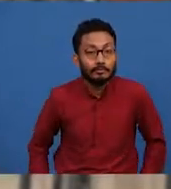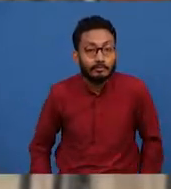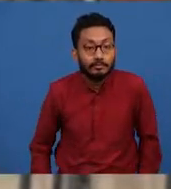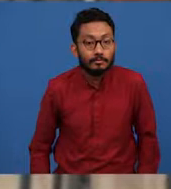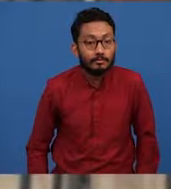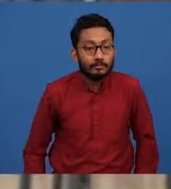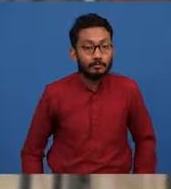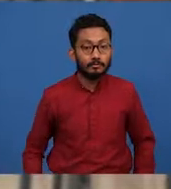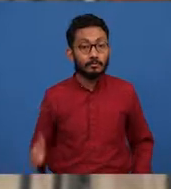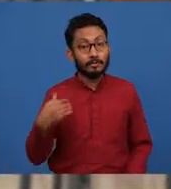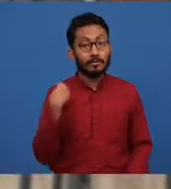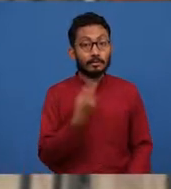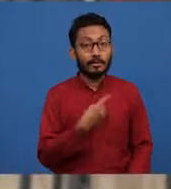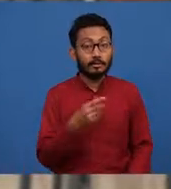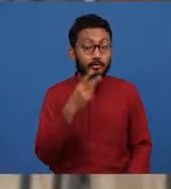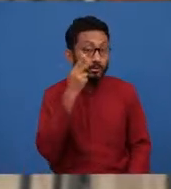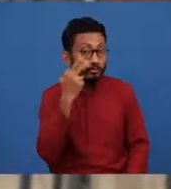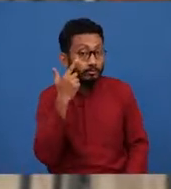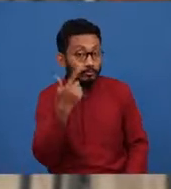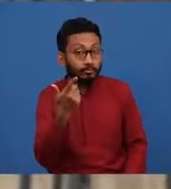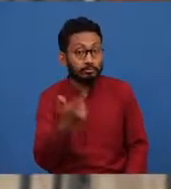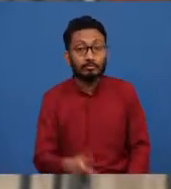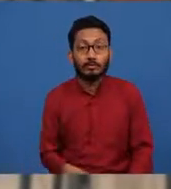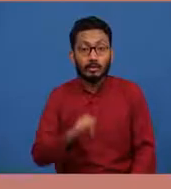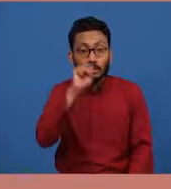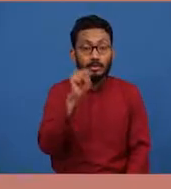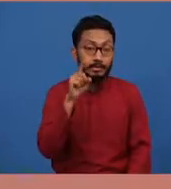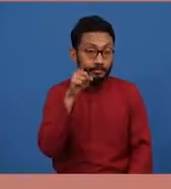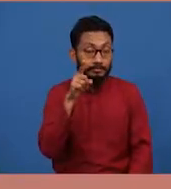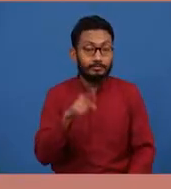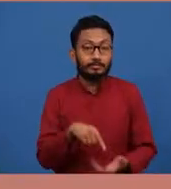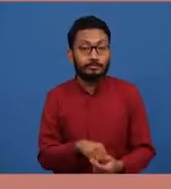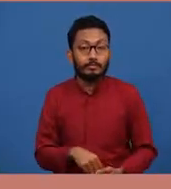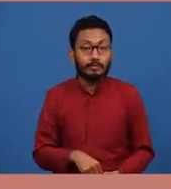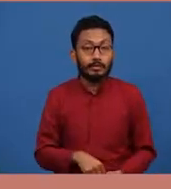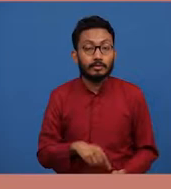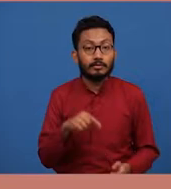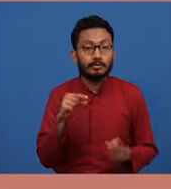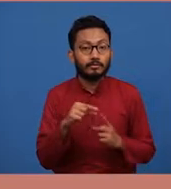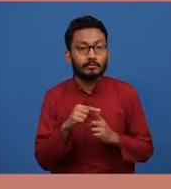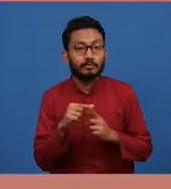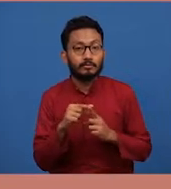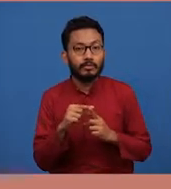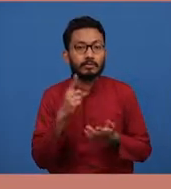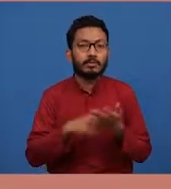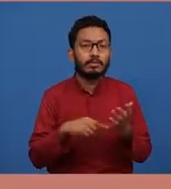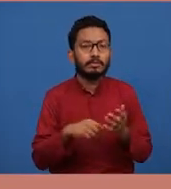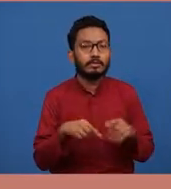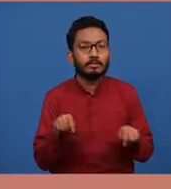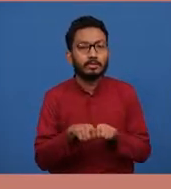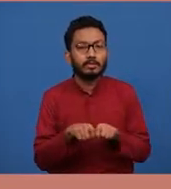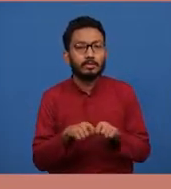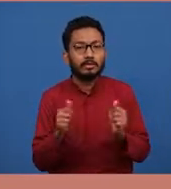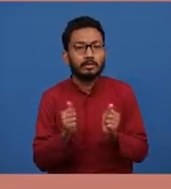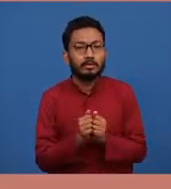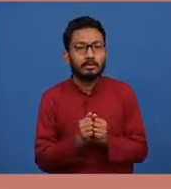Mari kita lihat soalan yang pertama. Apakah perkataan yang sinonim dengan